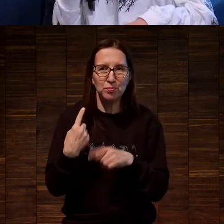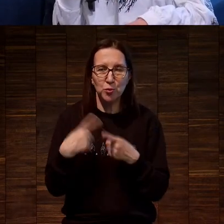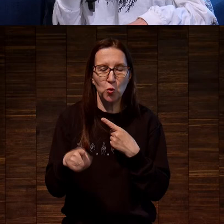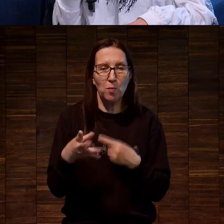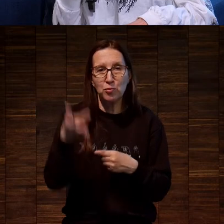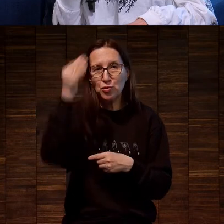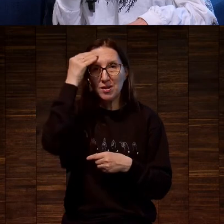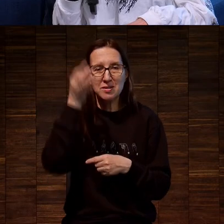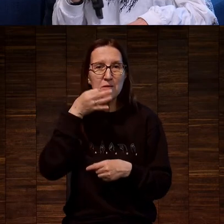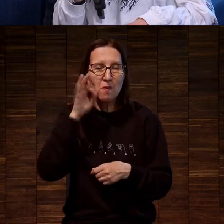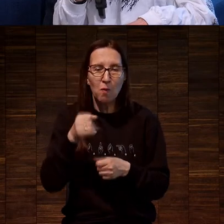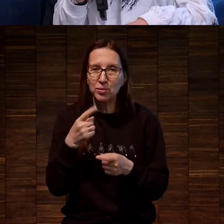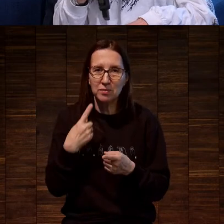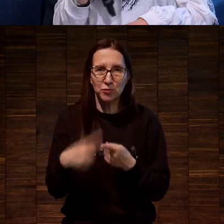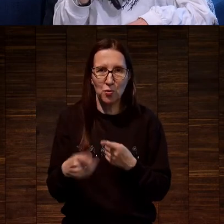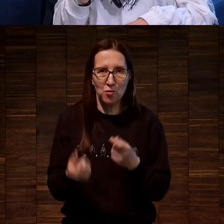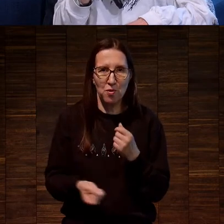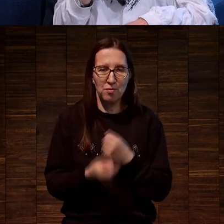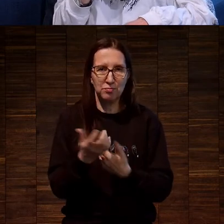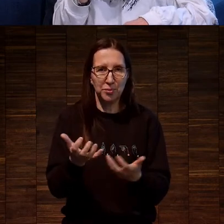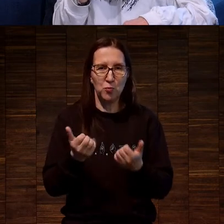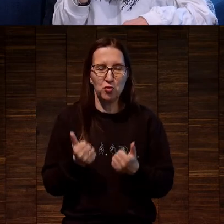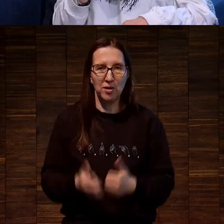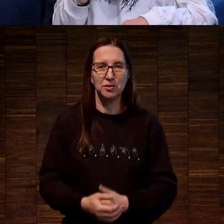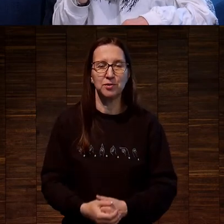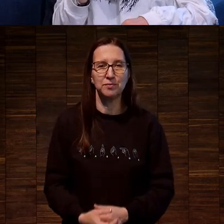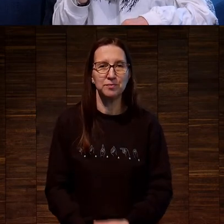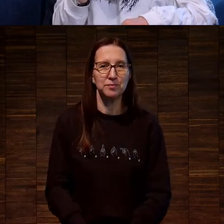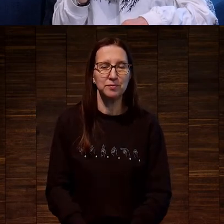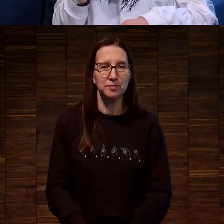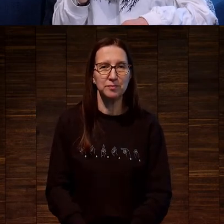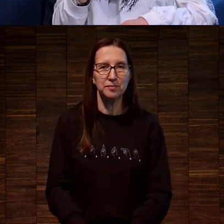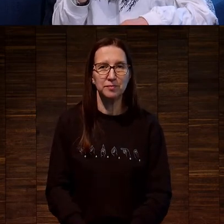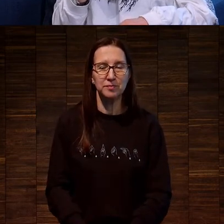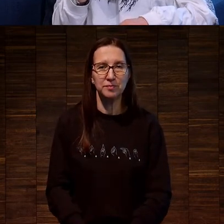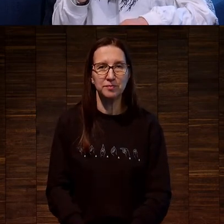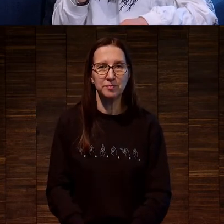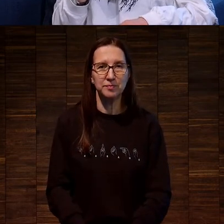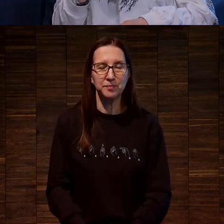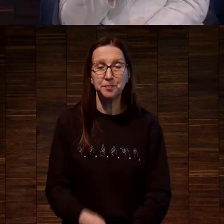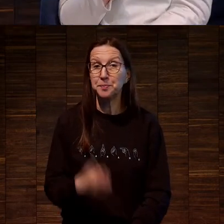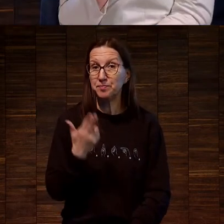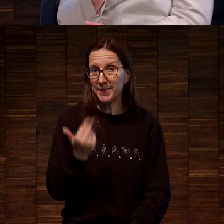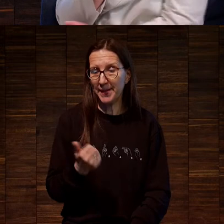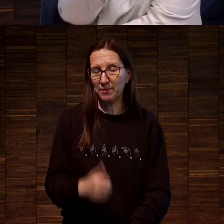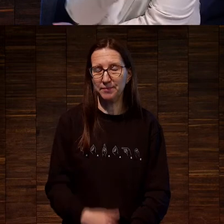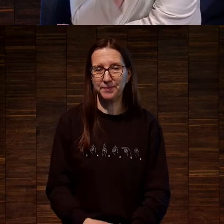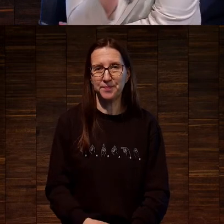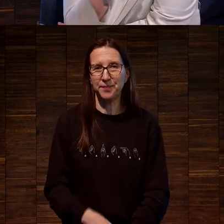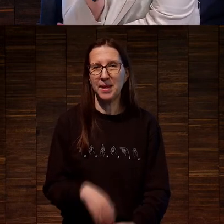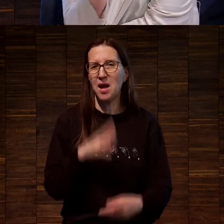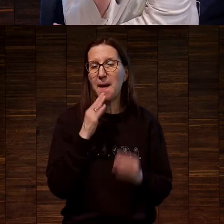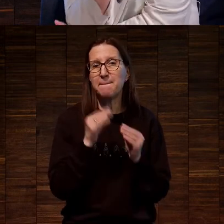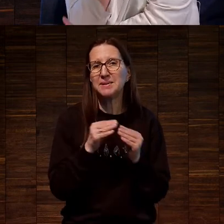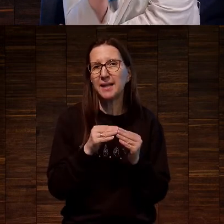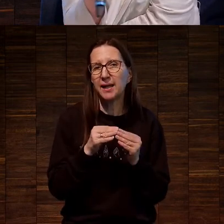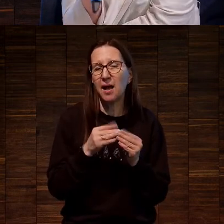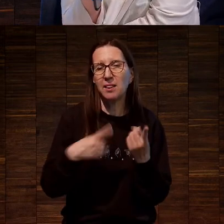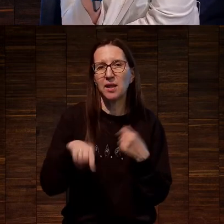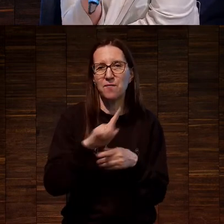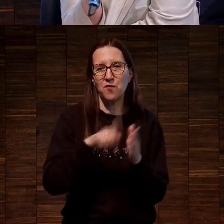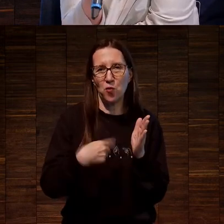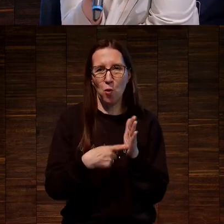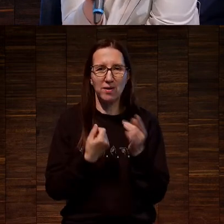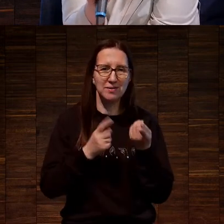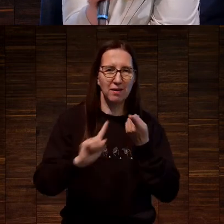опыт другой получать. Вот. Да, постоянные городские